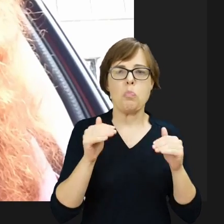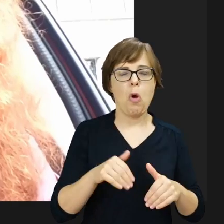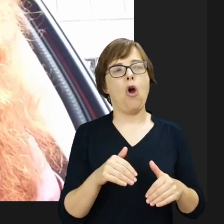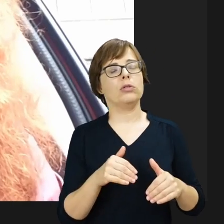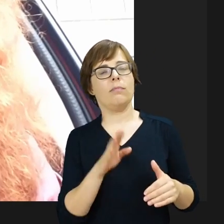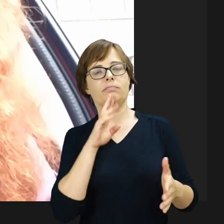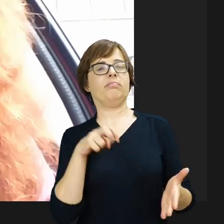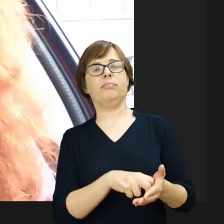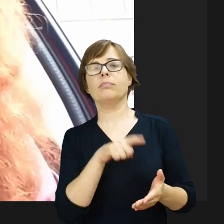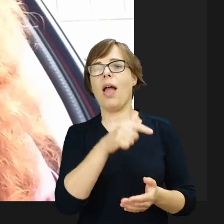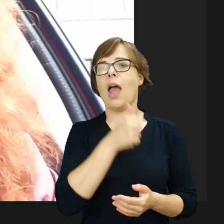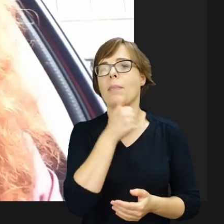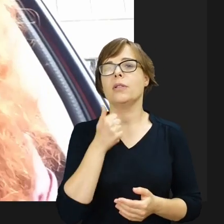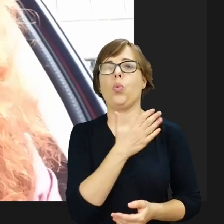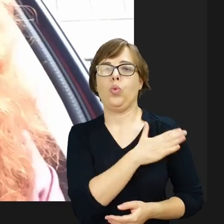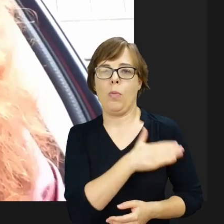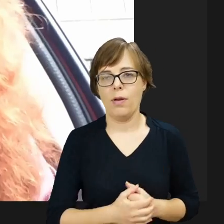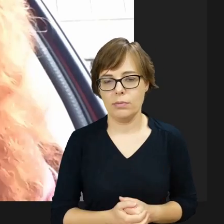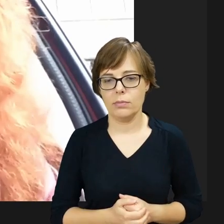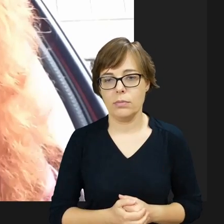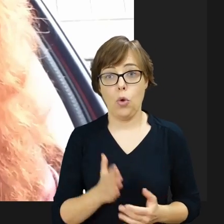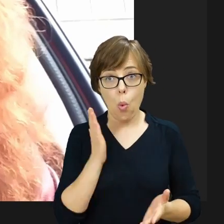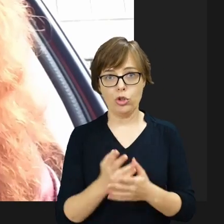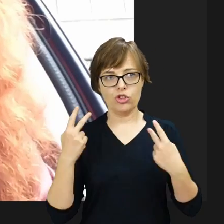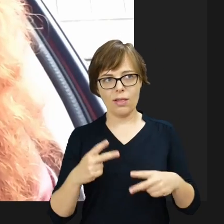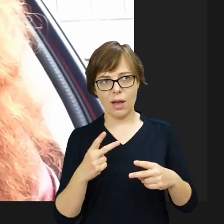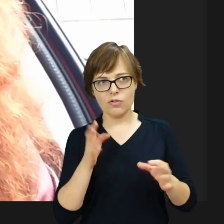już odcinało człowieka od informacji, w tym dziennikarza.